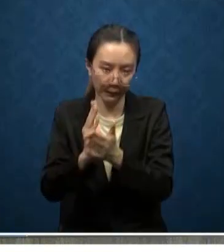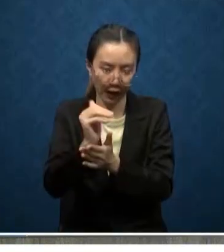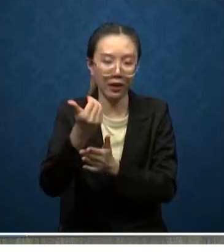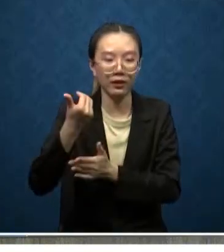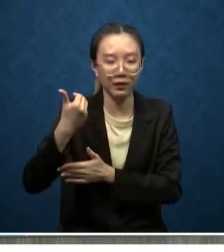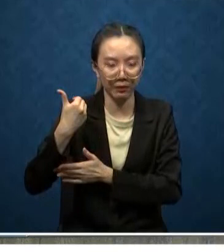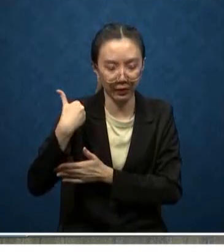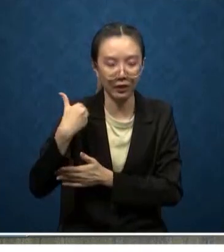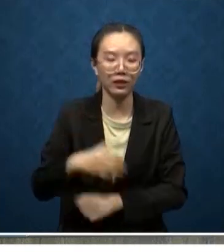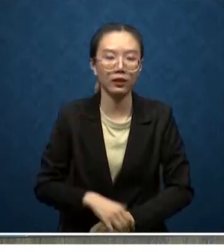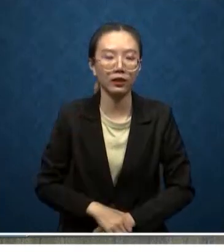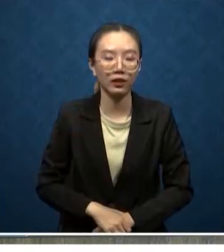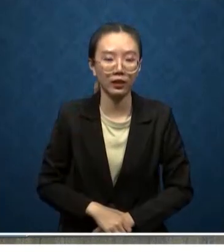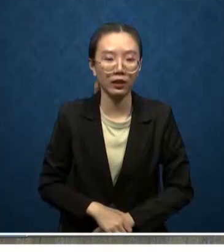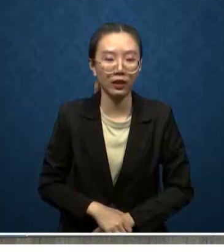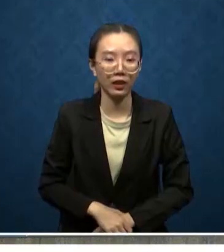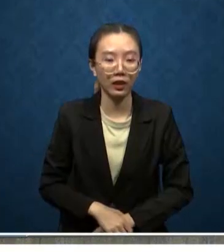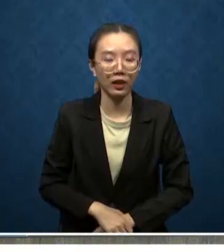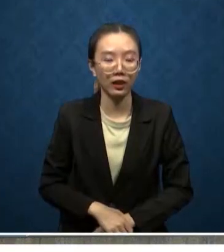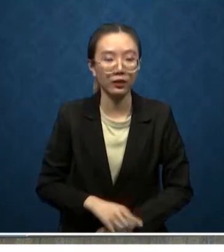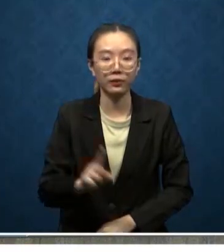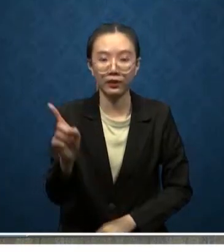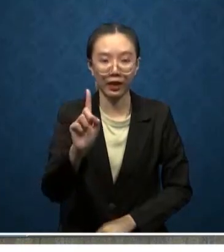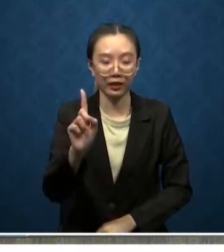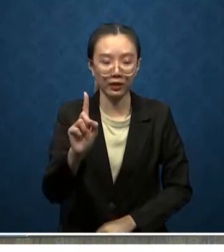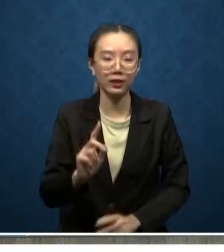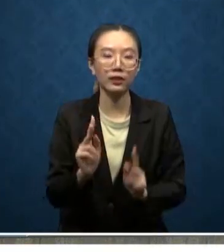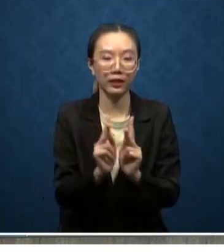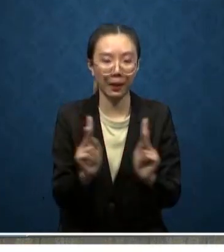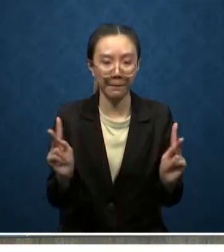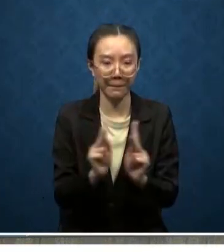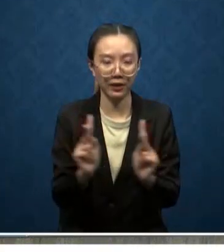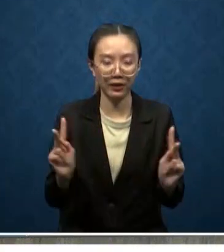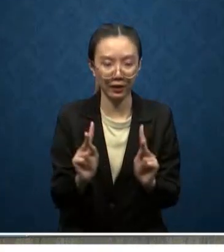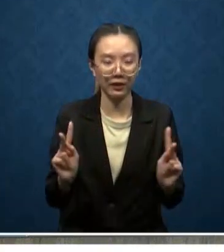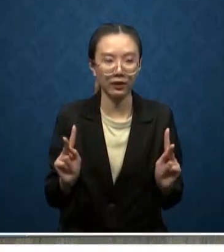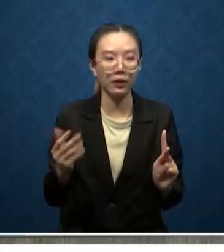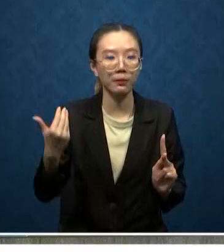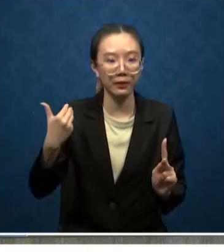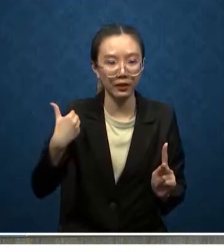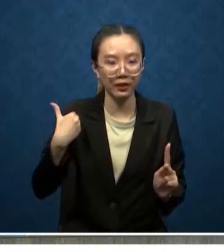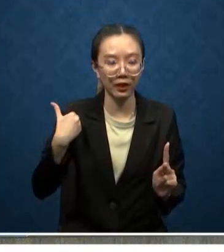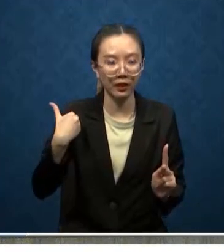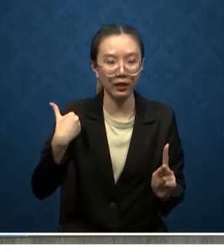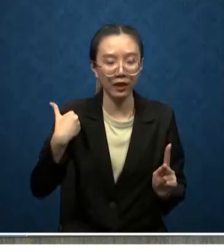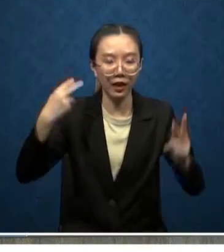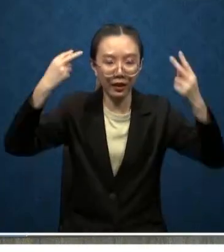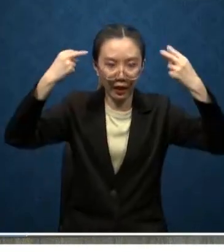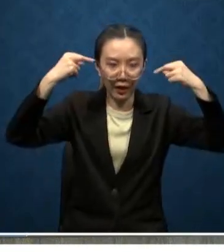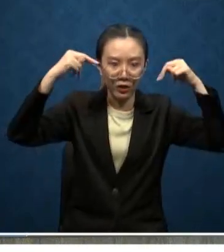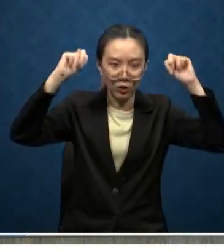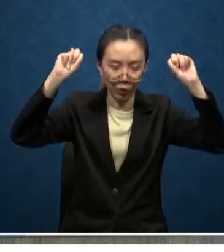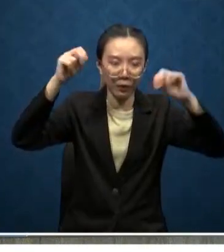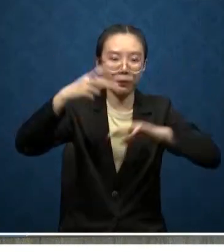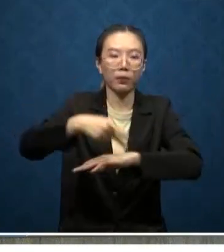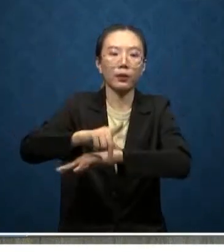ได้นะครับโดยคณะกรรมการยุทธศาสตร์ชาติซึ่งมีนายกรัฐมนตรีเป็น